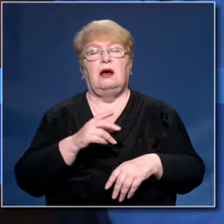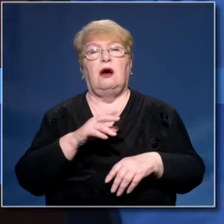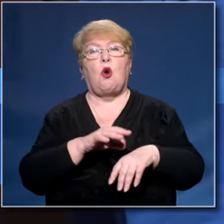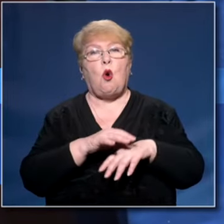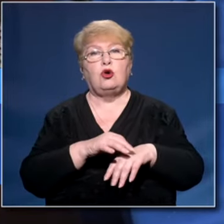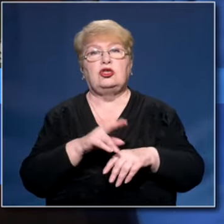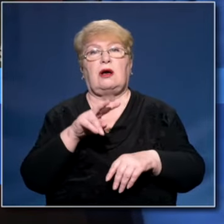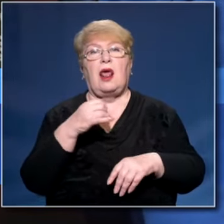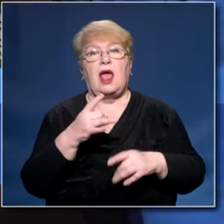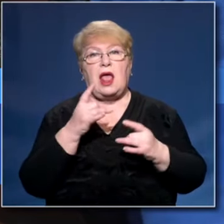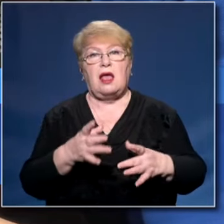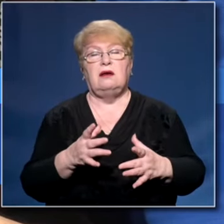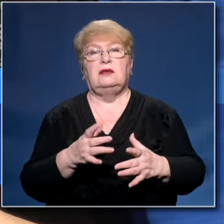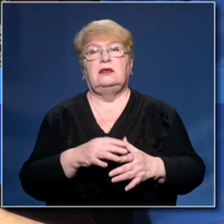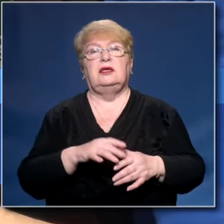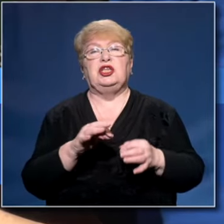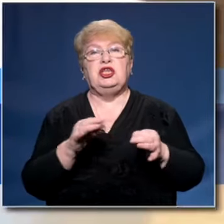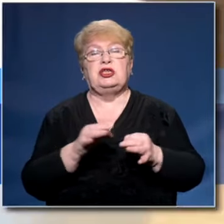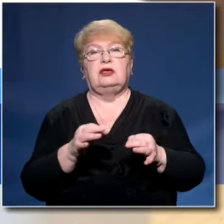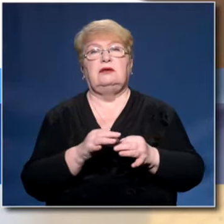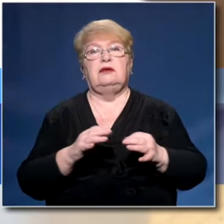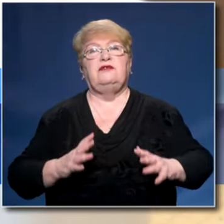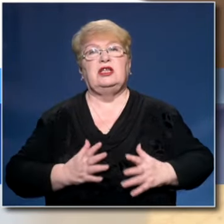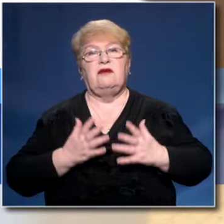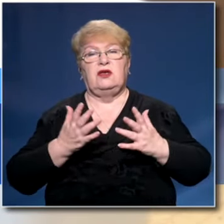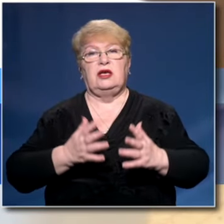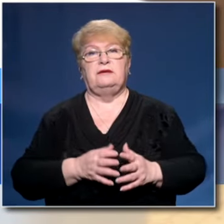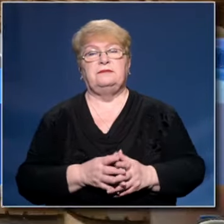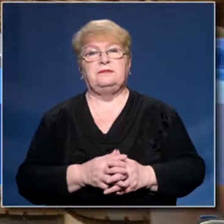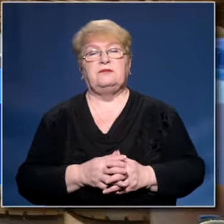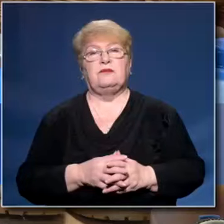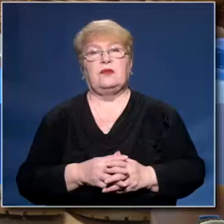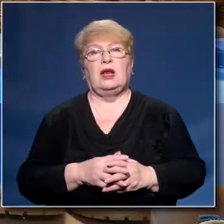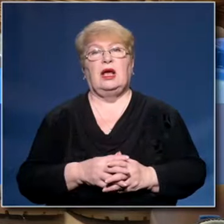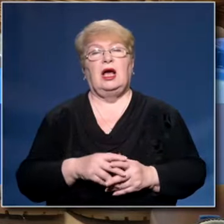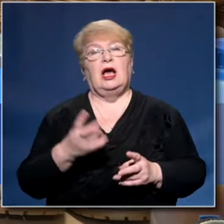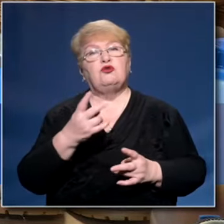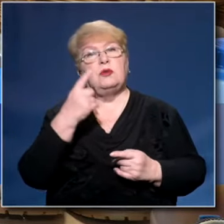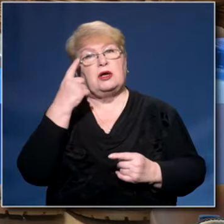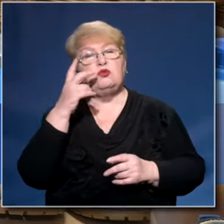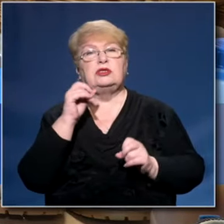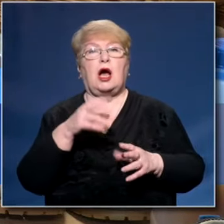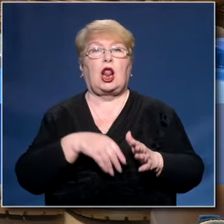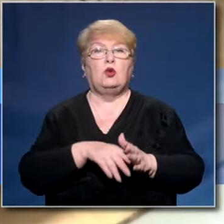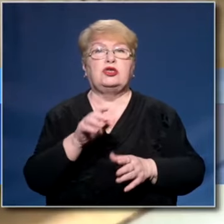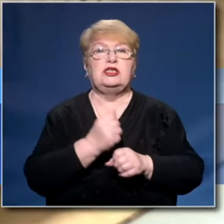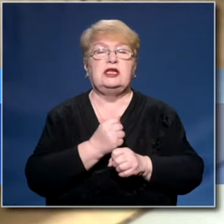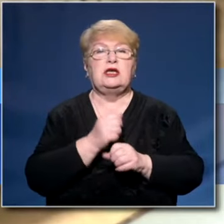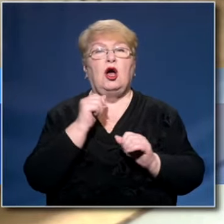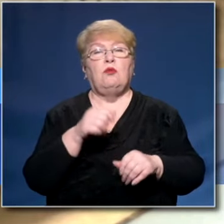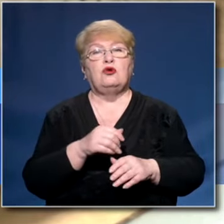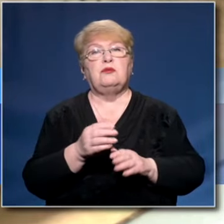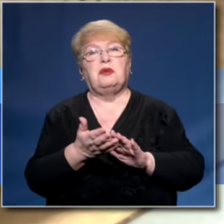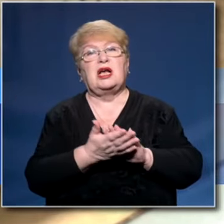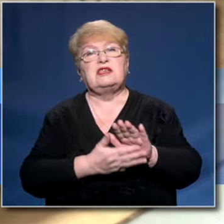нитки и вдохновение как считает Антон Ремонт дело творческое новое Надо подумать как лучше сделать